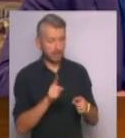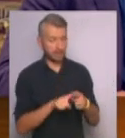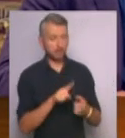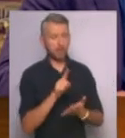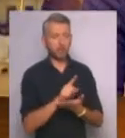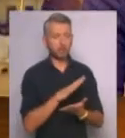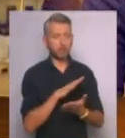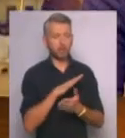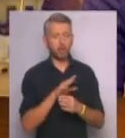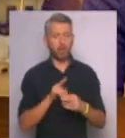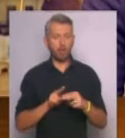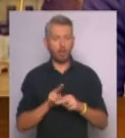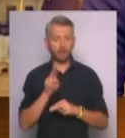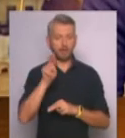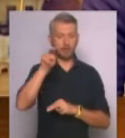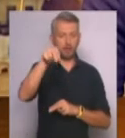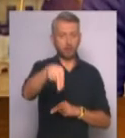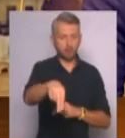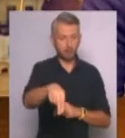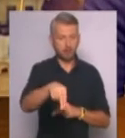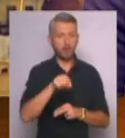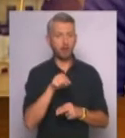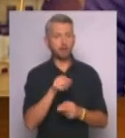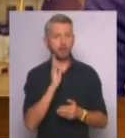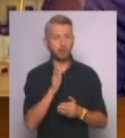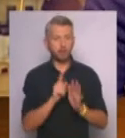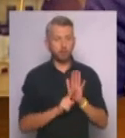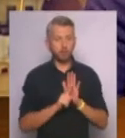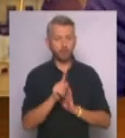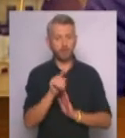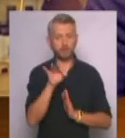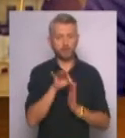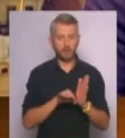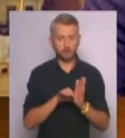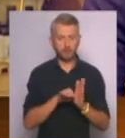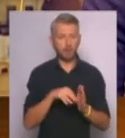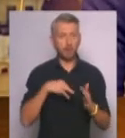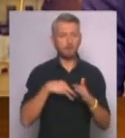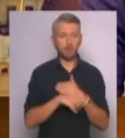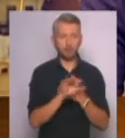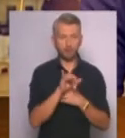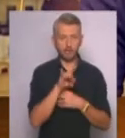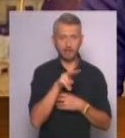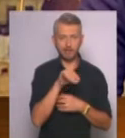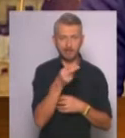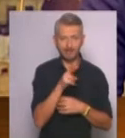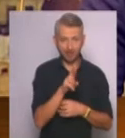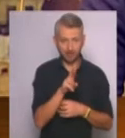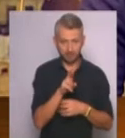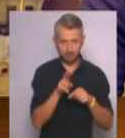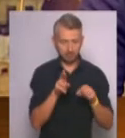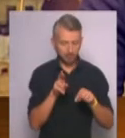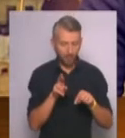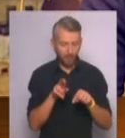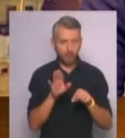бути естакада, яка буде починатися практично зразу за метро Вирлиця. І вона